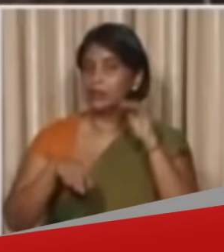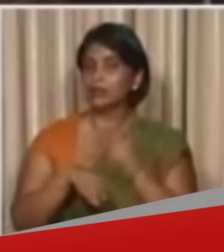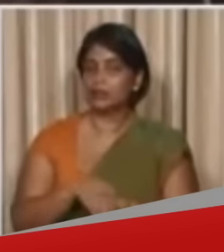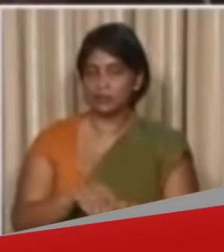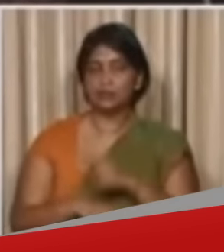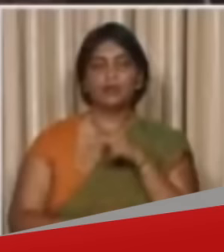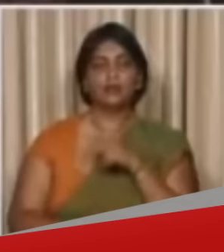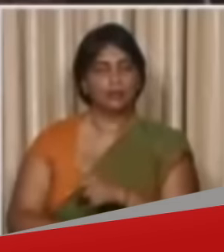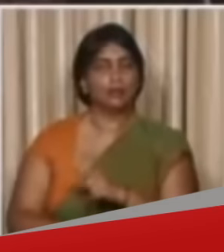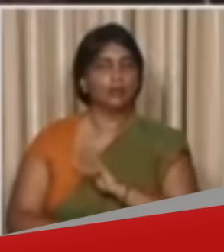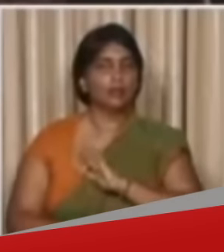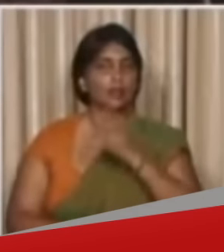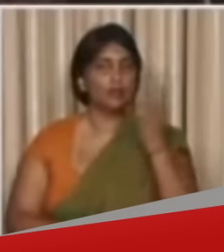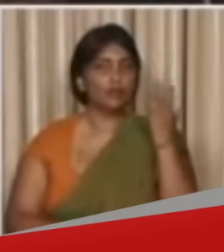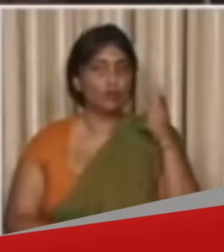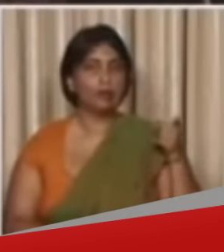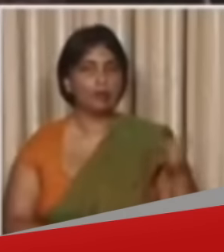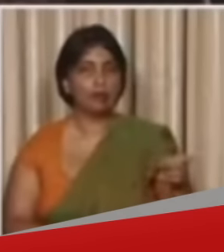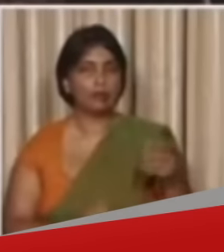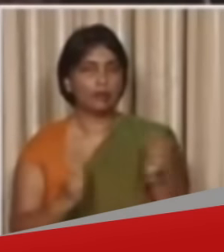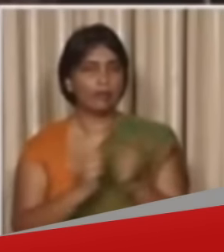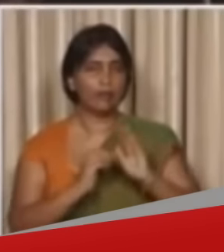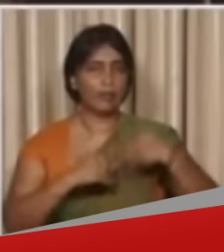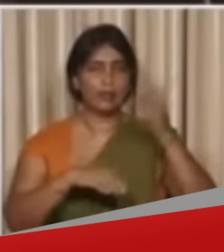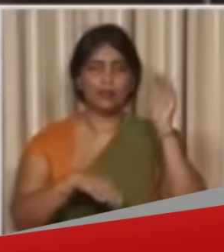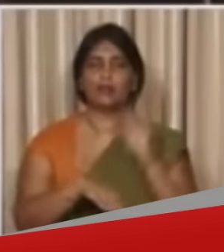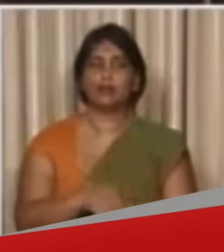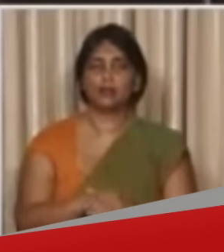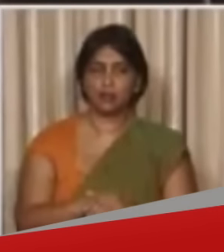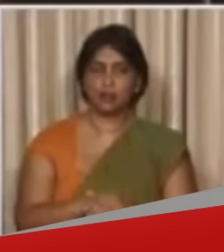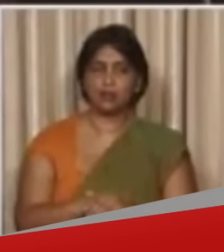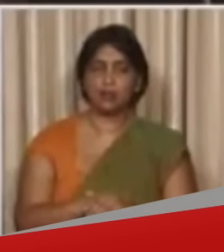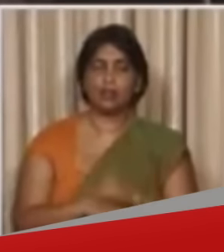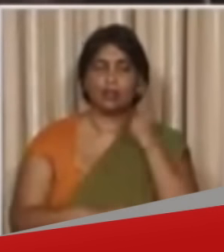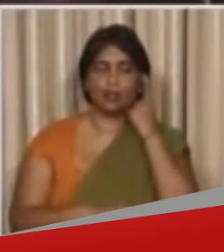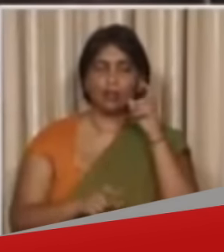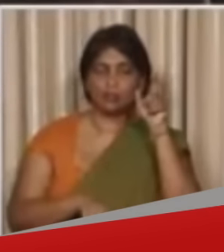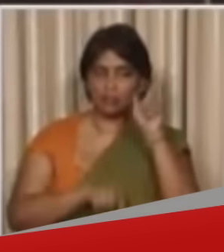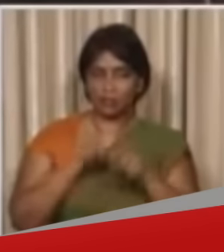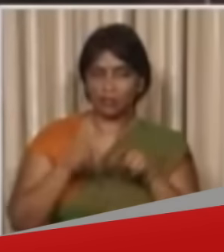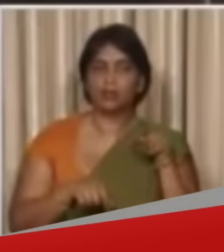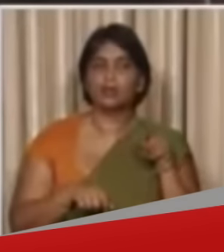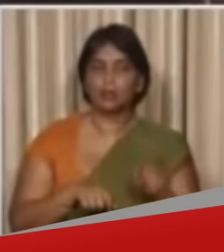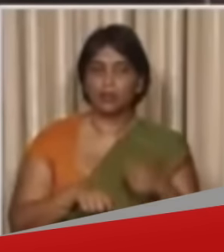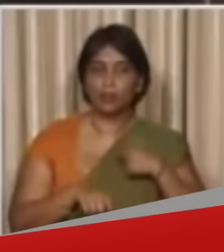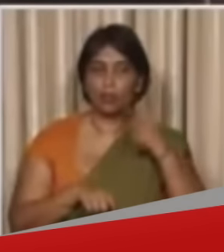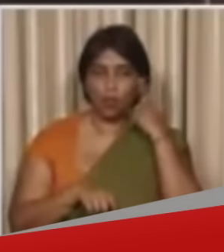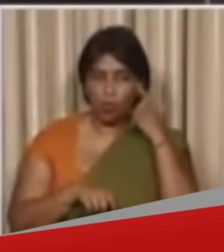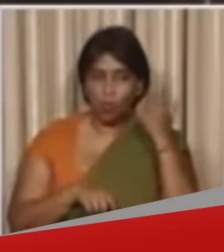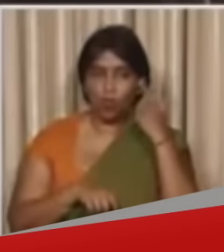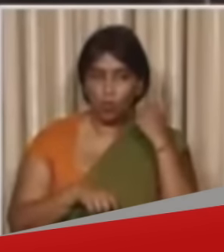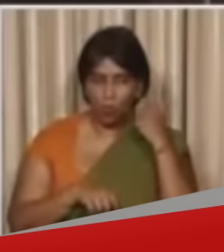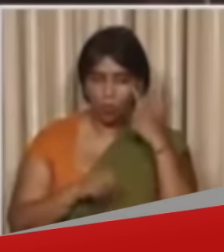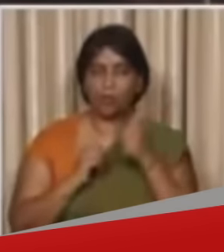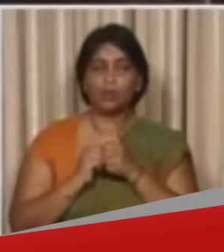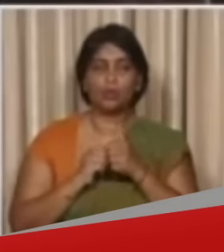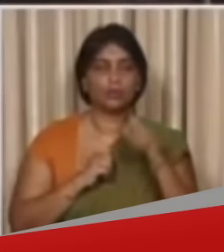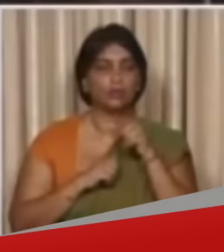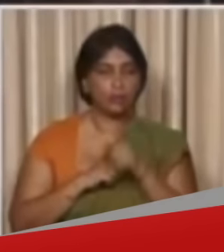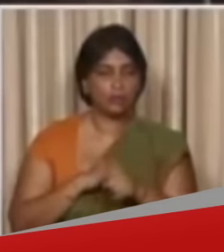මේක සහරාල්ල කරපු වැඩක් කියලා පසු හරි වෙනවා. එහෙනම් බුද්ධිංශ දැනම සහරාල්ල කරයි